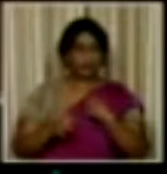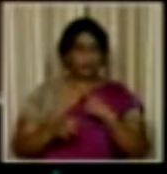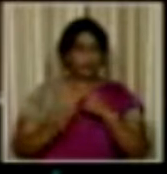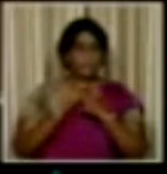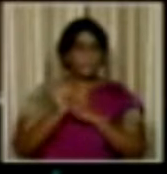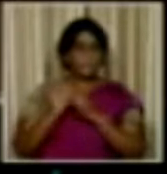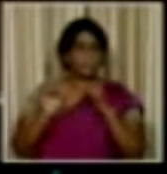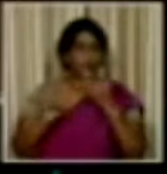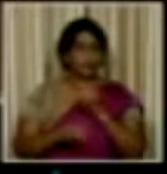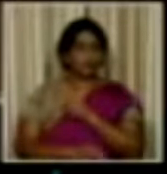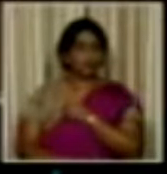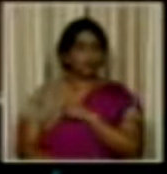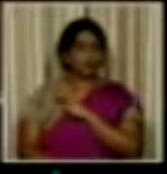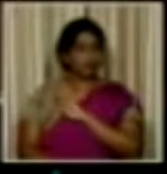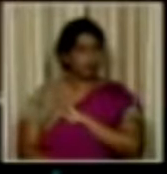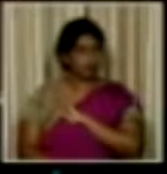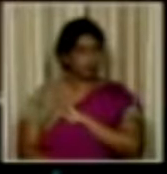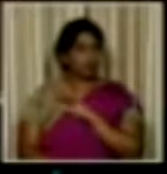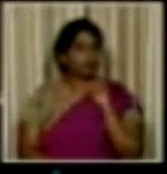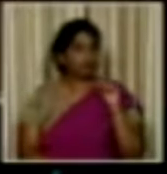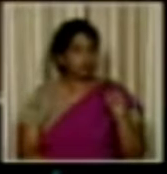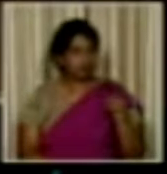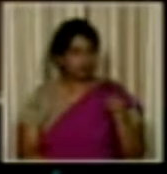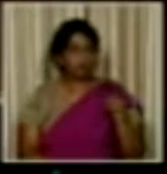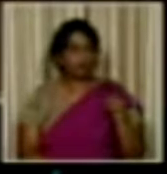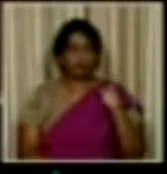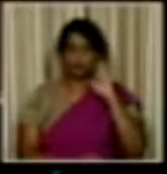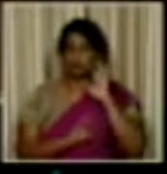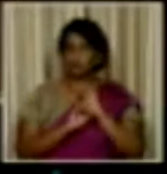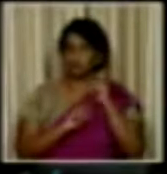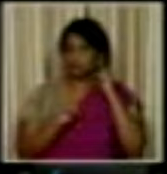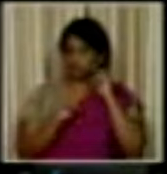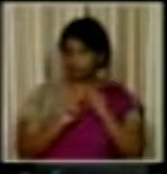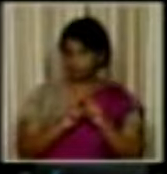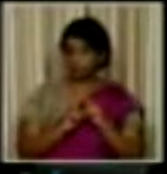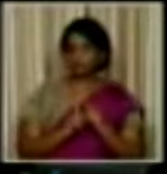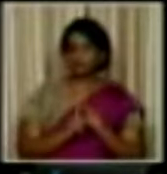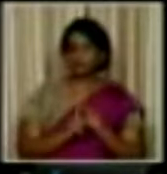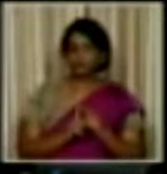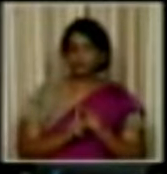මිහින්තලේ නායක ස්වාමින්ද්‍රයන් වහන්සේගේ ප්‍රකාශයක් සම්බන්ධයෙන්